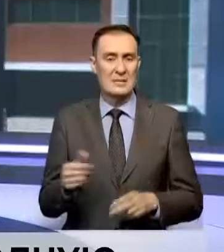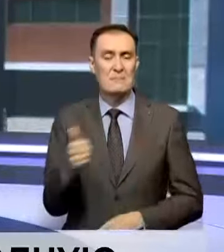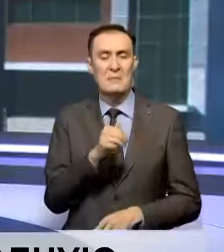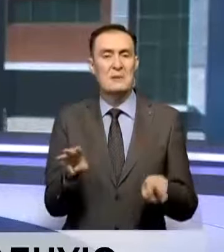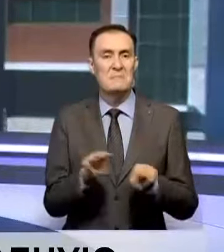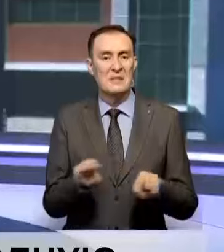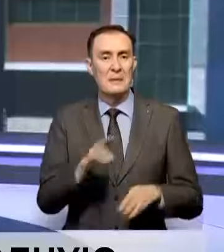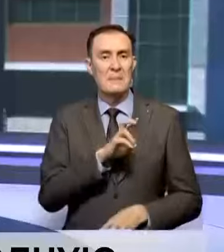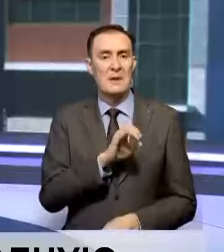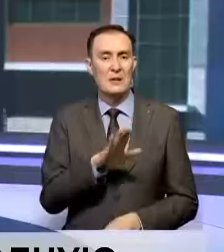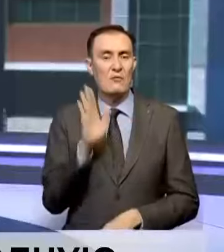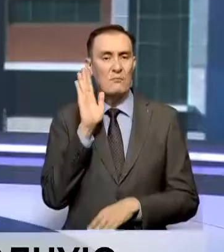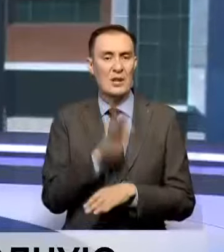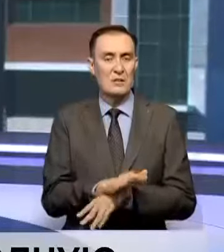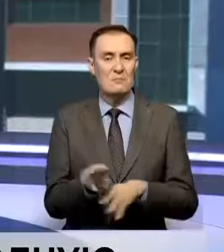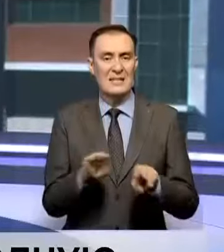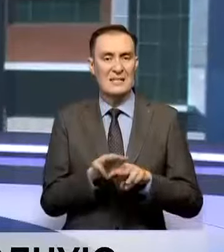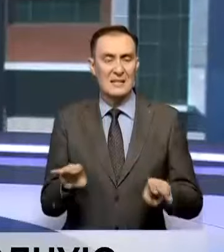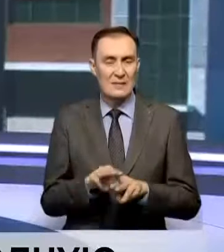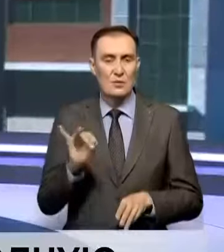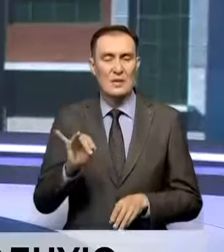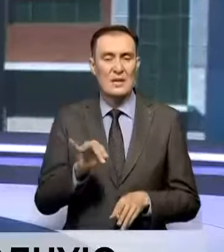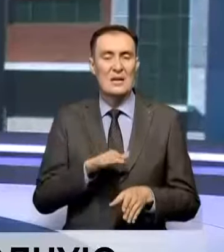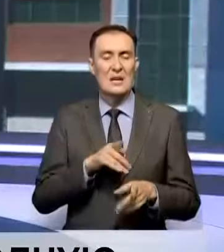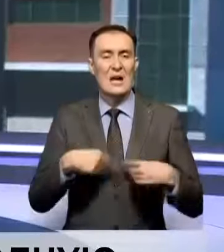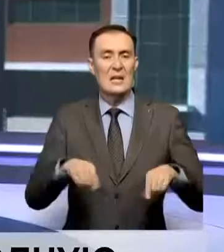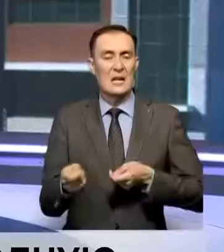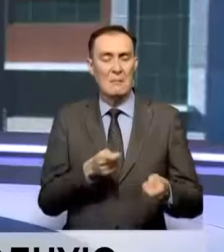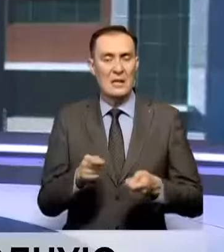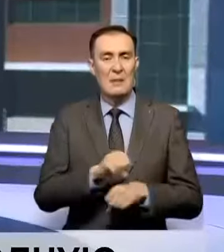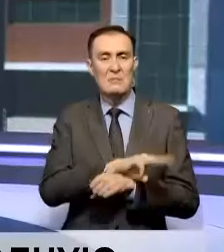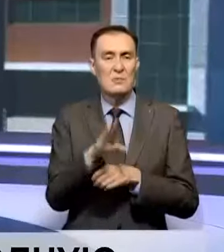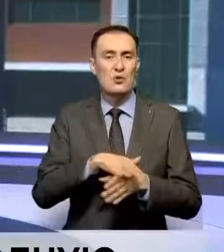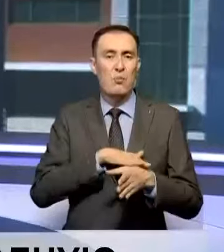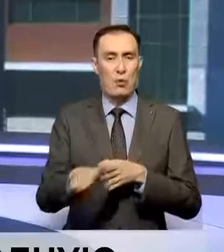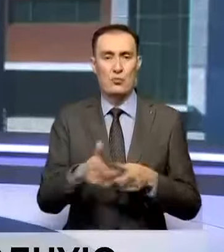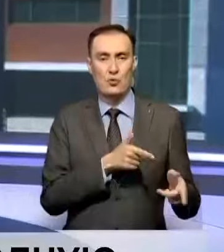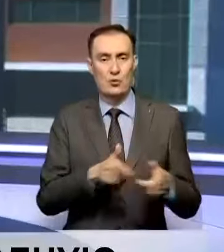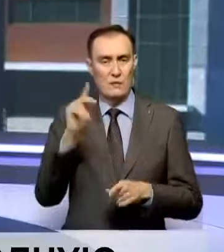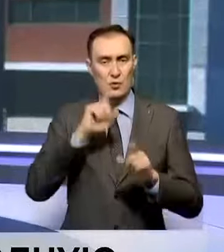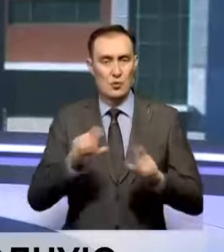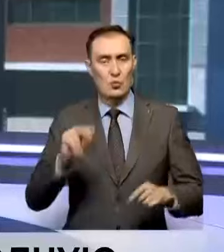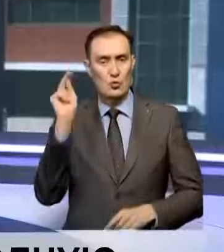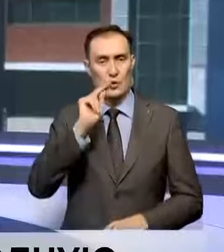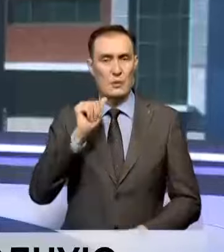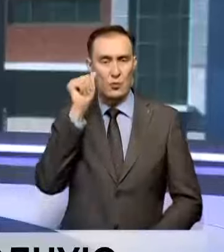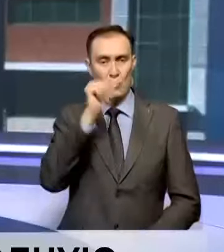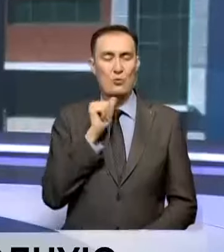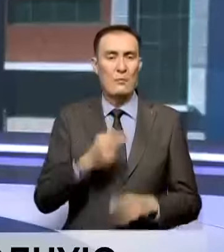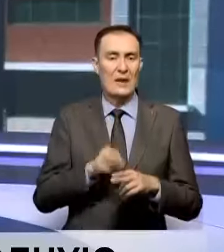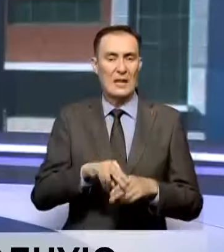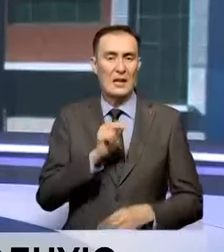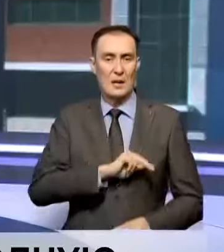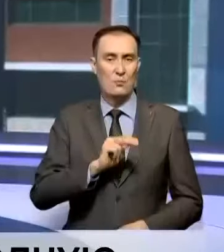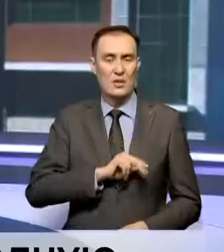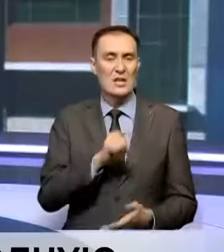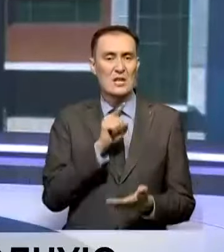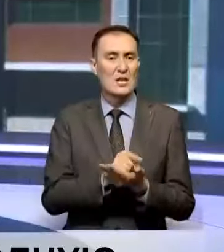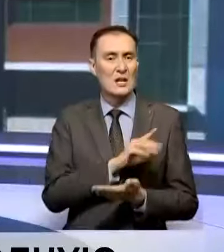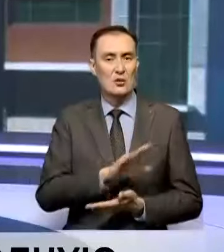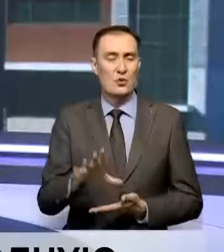Премьер Олжас Бектенов поручил министерству и местным акиматам обеспечить полную готовность школ к учебному году. В этой работе не